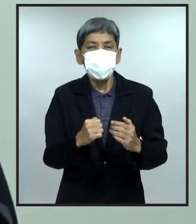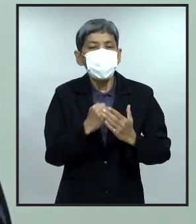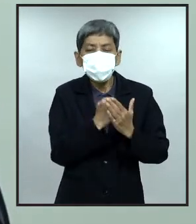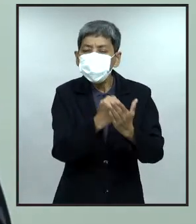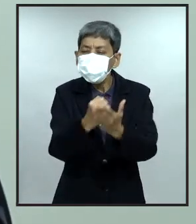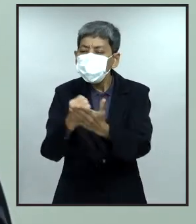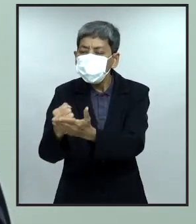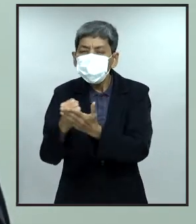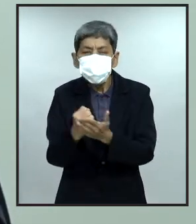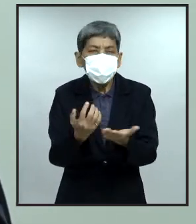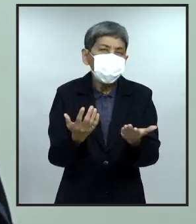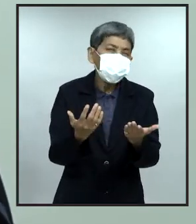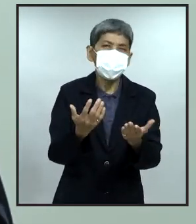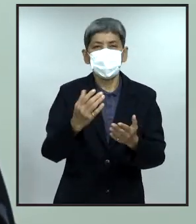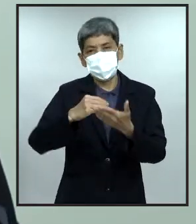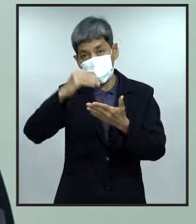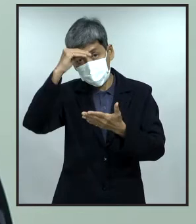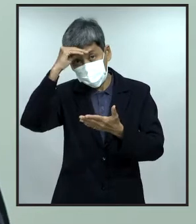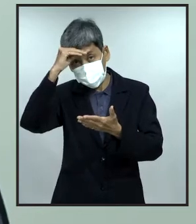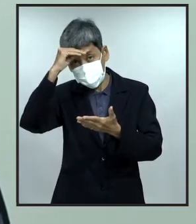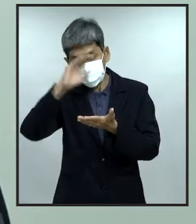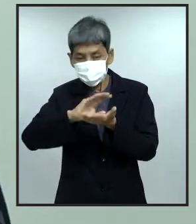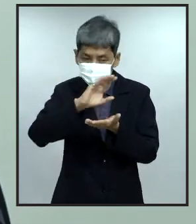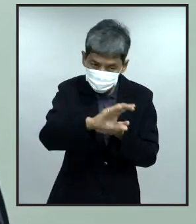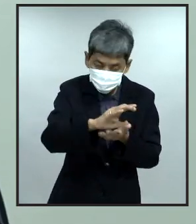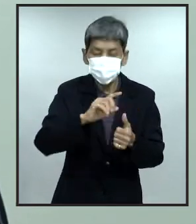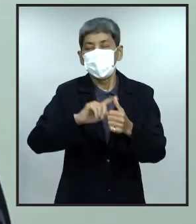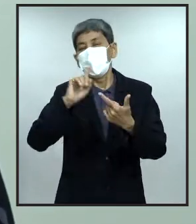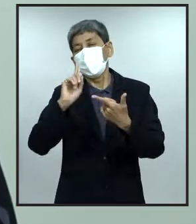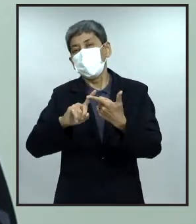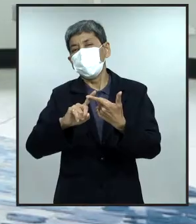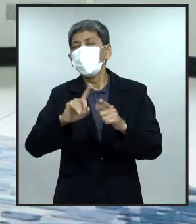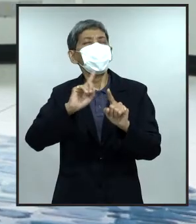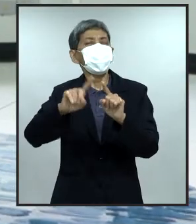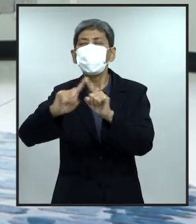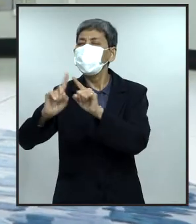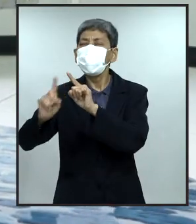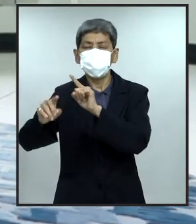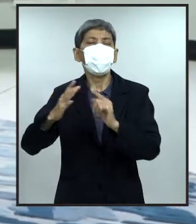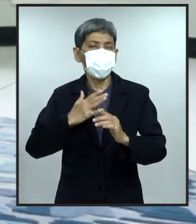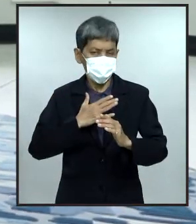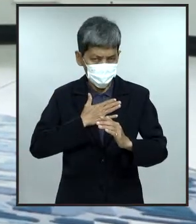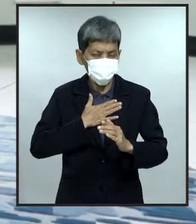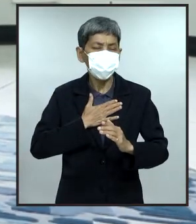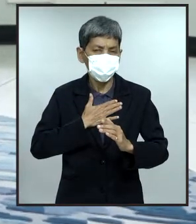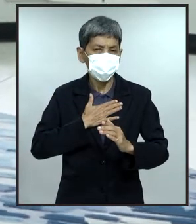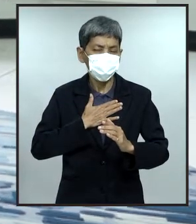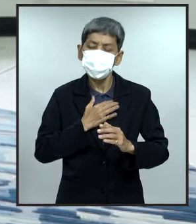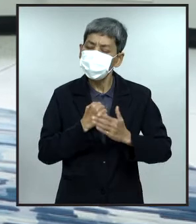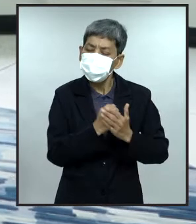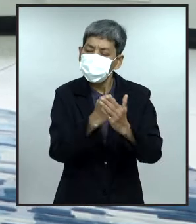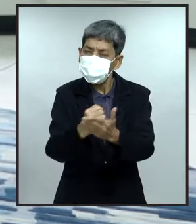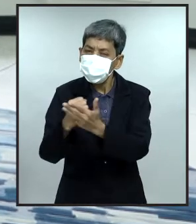ช่วยเหลือไม่ว่าจะเป็นเรื่องทุนการศึกษาไม่ว่าจะเป็นทุกๆเรื่องที่เราสามารถที่